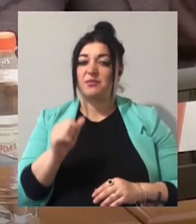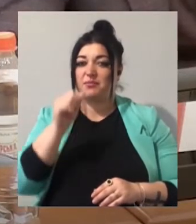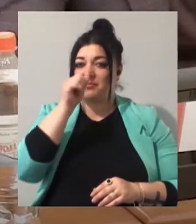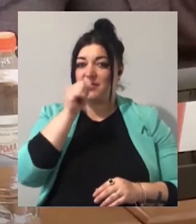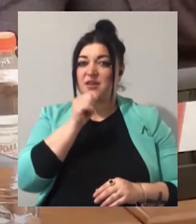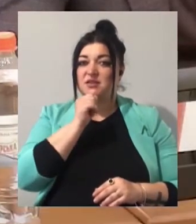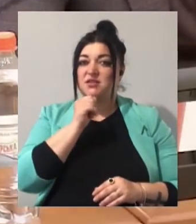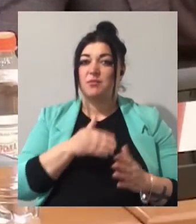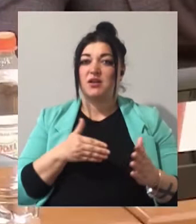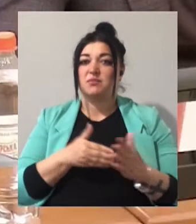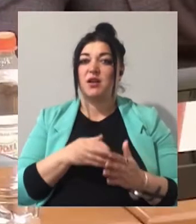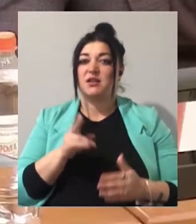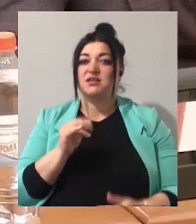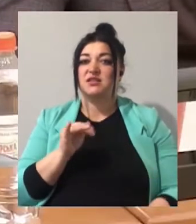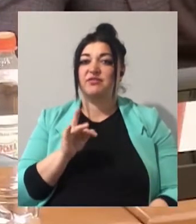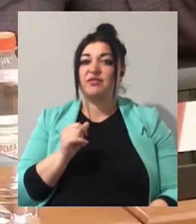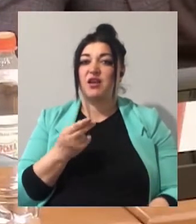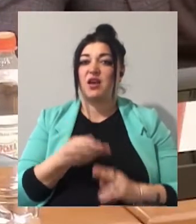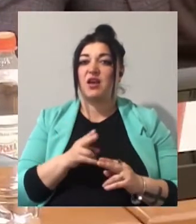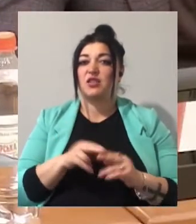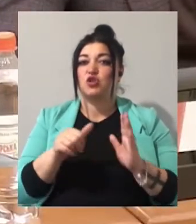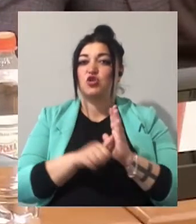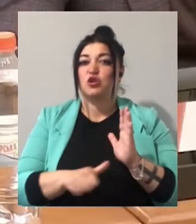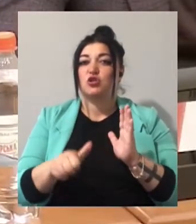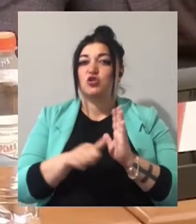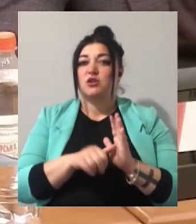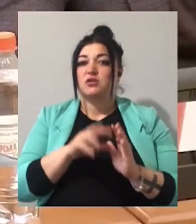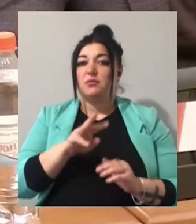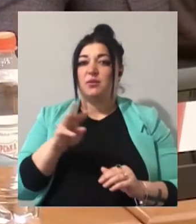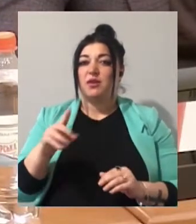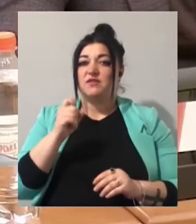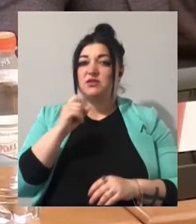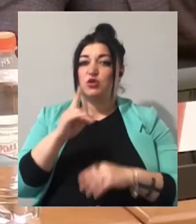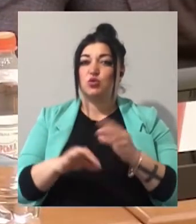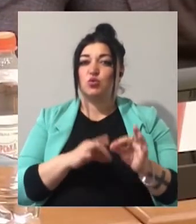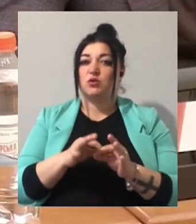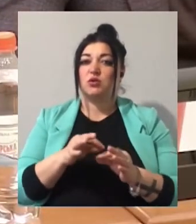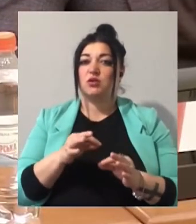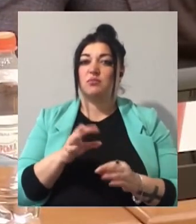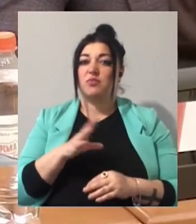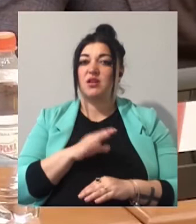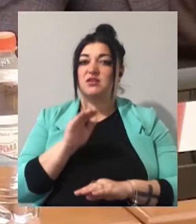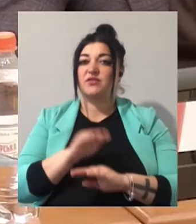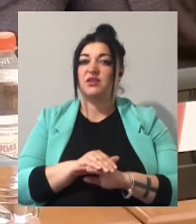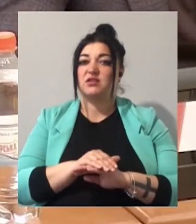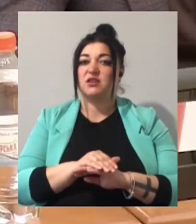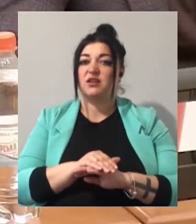Максимальная цифра – это 66 миллиметров за сутки, была зафиксирована в